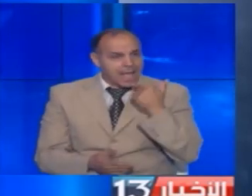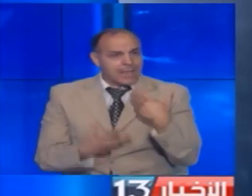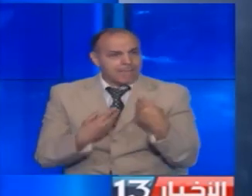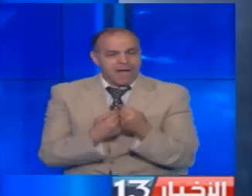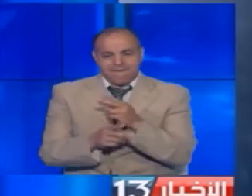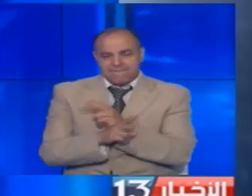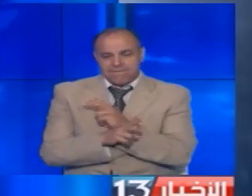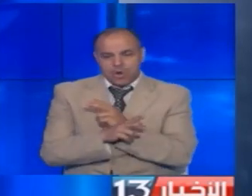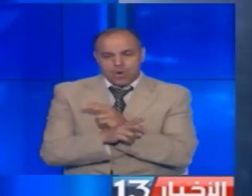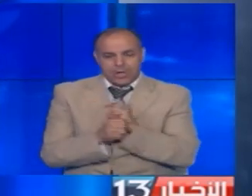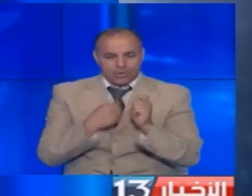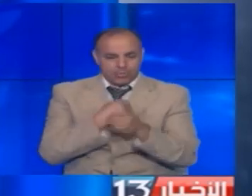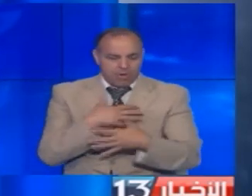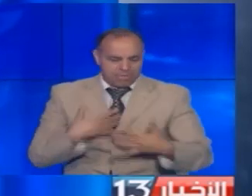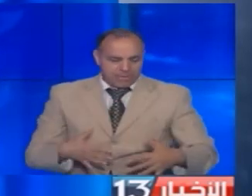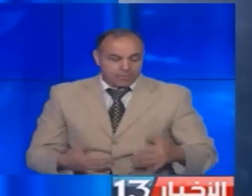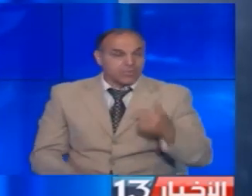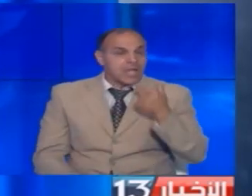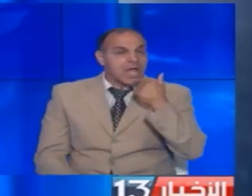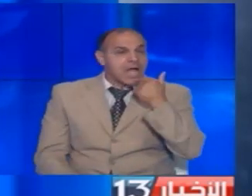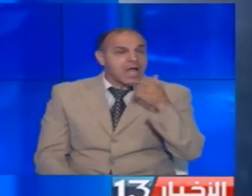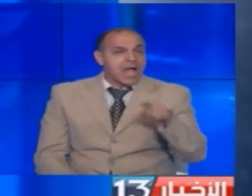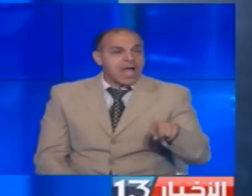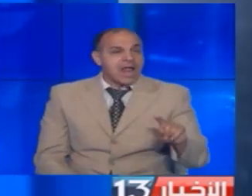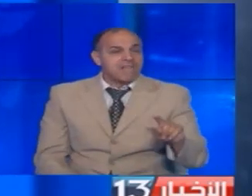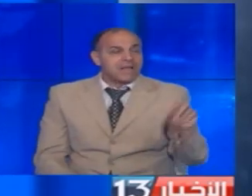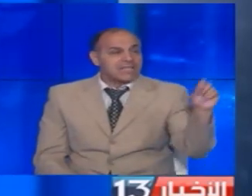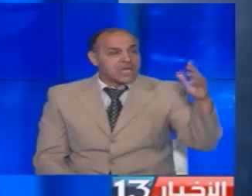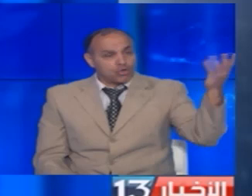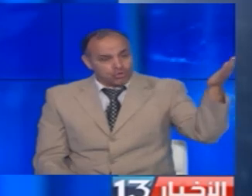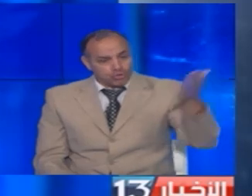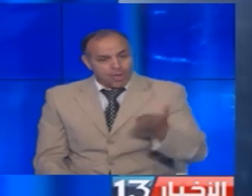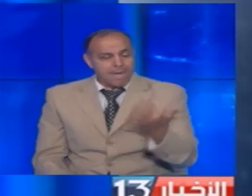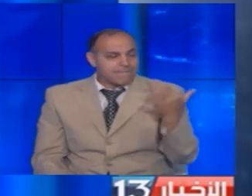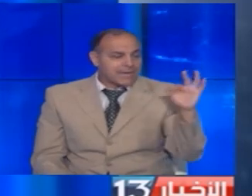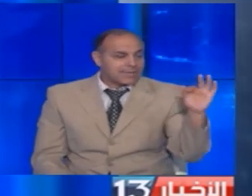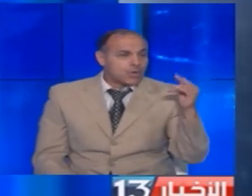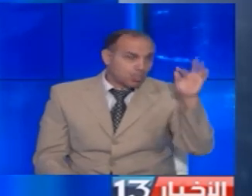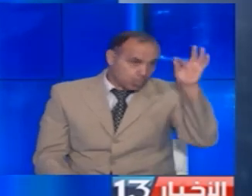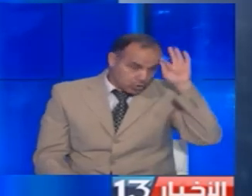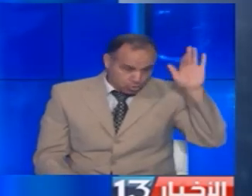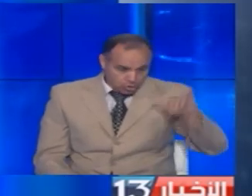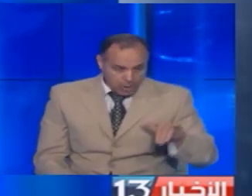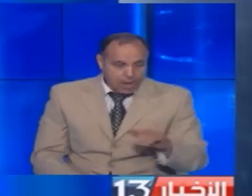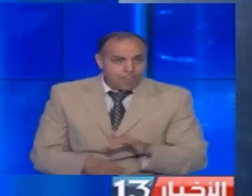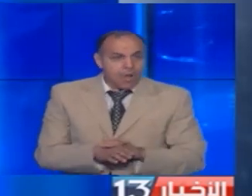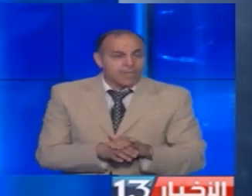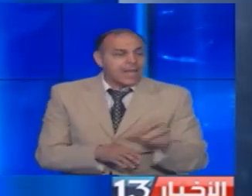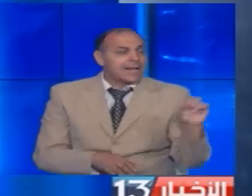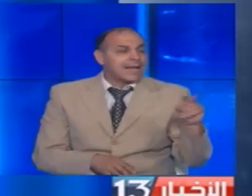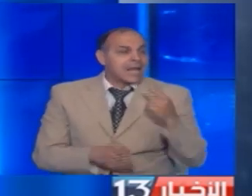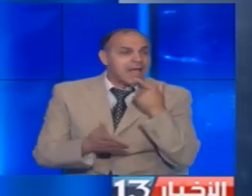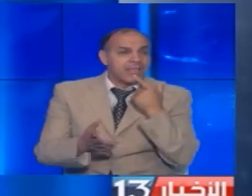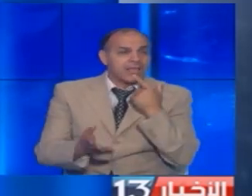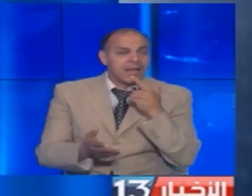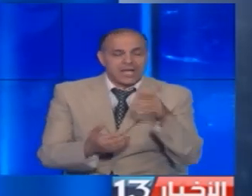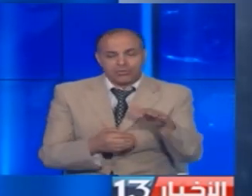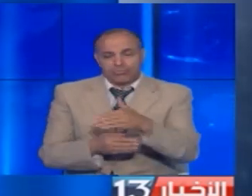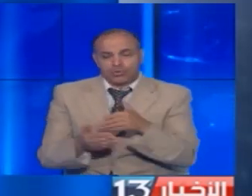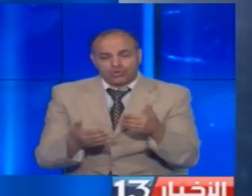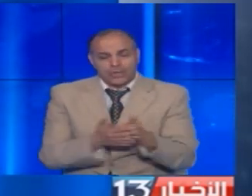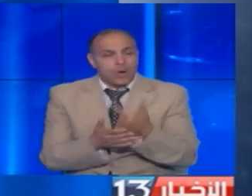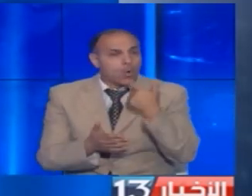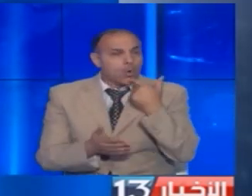عطلة نهاية الأسبوع. 1000 سائح قدموا من فرنسا إلى تونس في إطار هذه الرحلة إلى الجزيرة التي